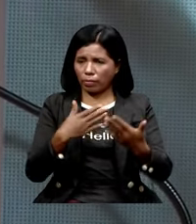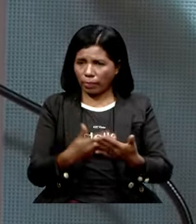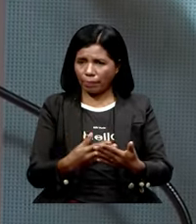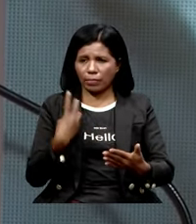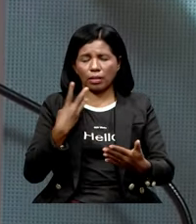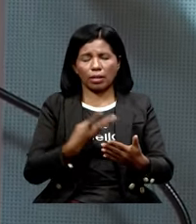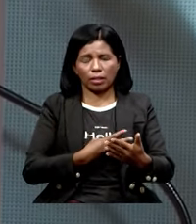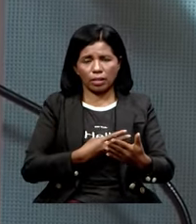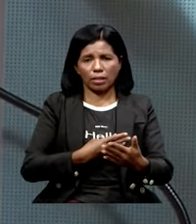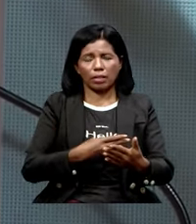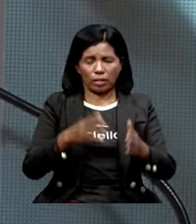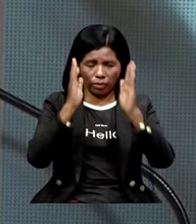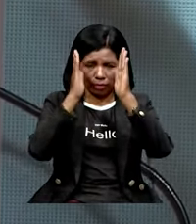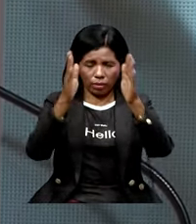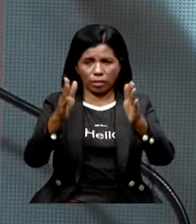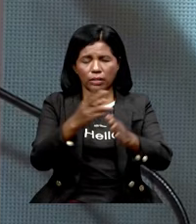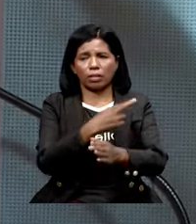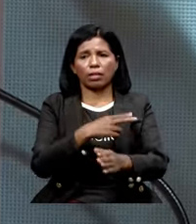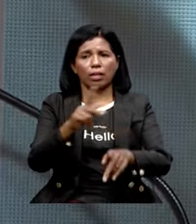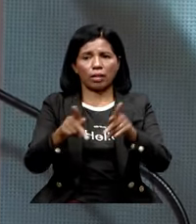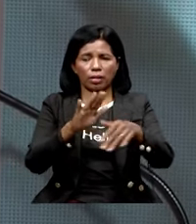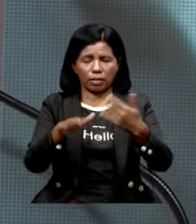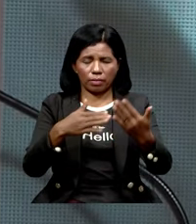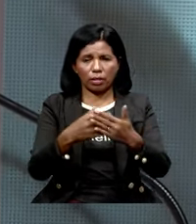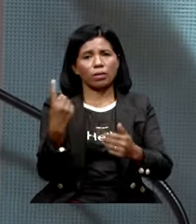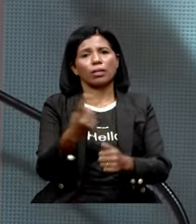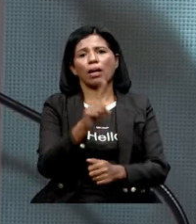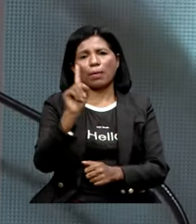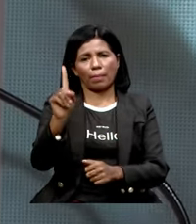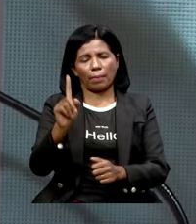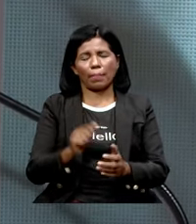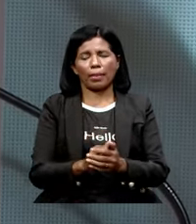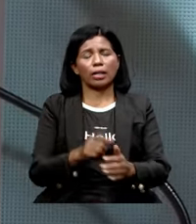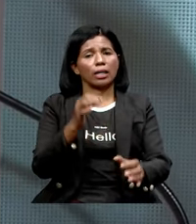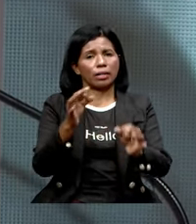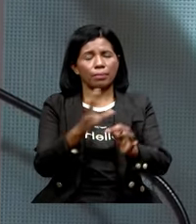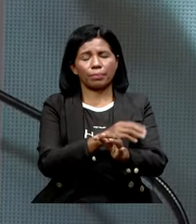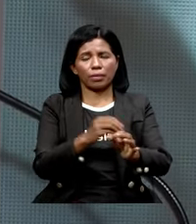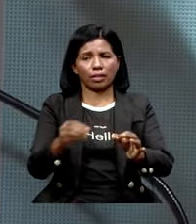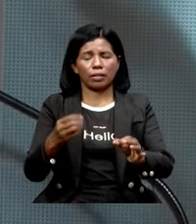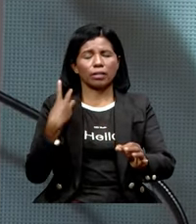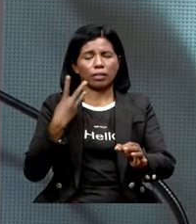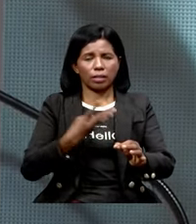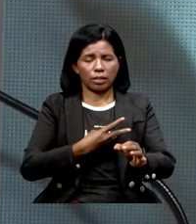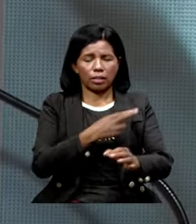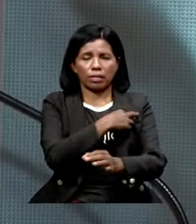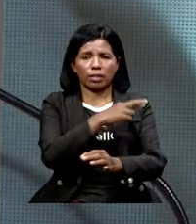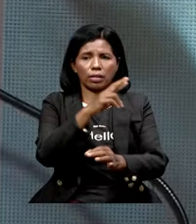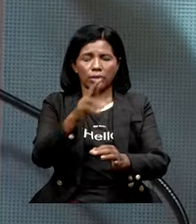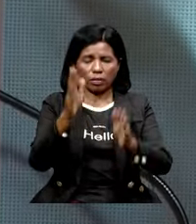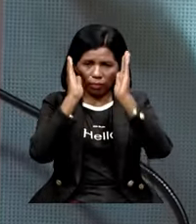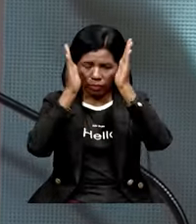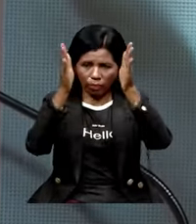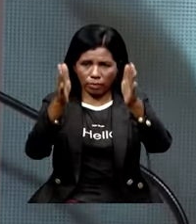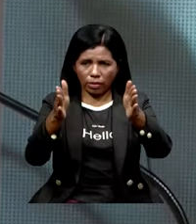berprinsip bahwa humanity is only one sehingga peran pemberdayaan umat difokuskan pada